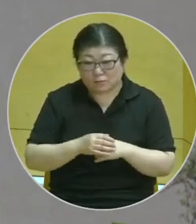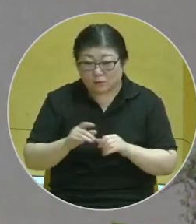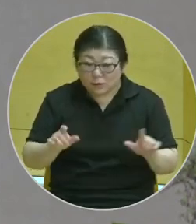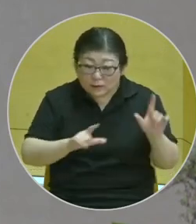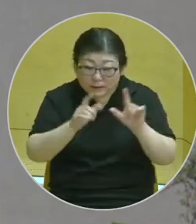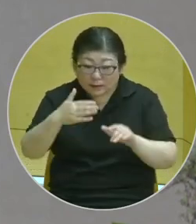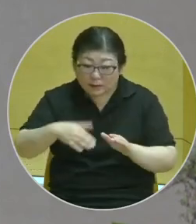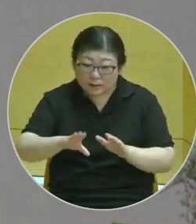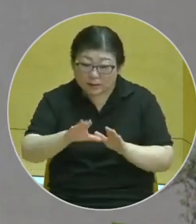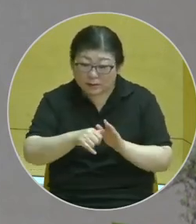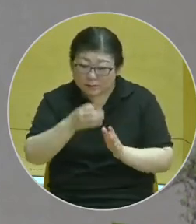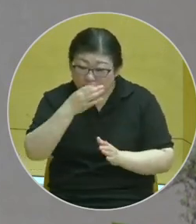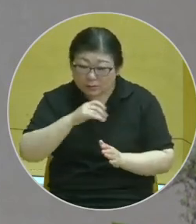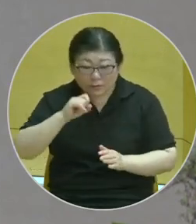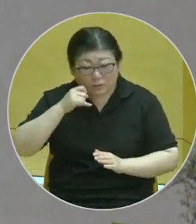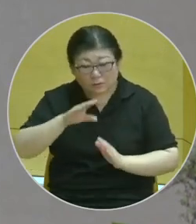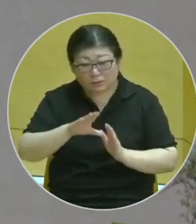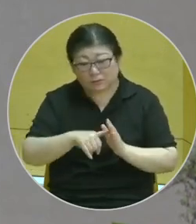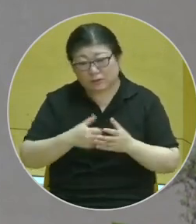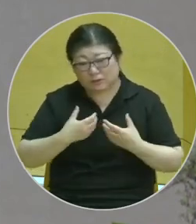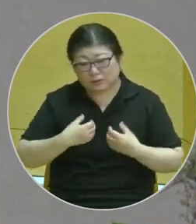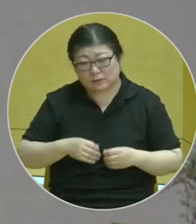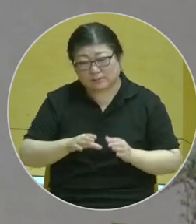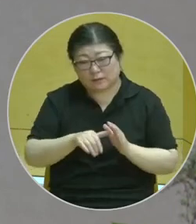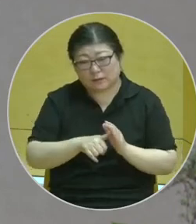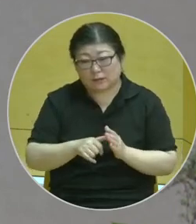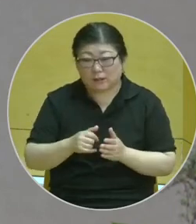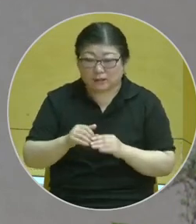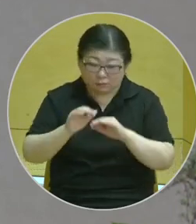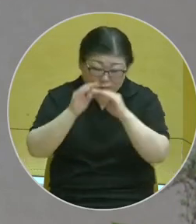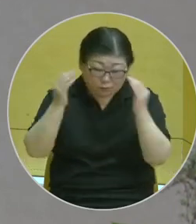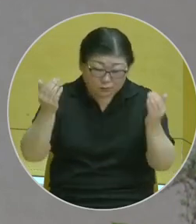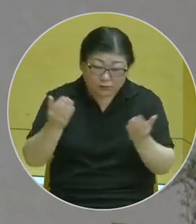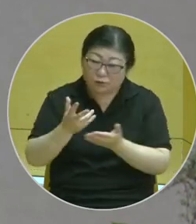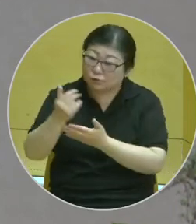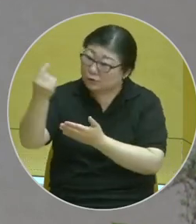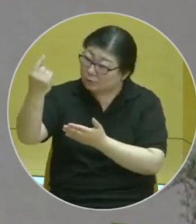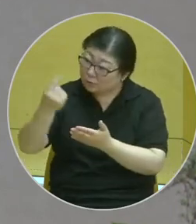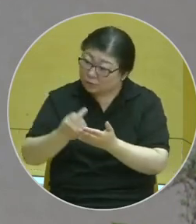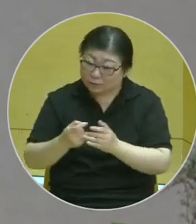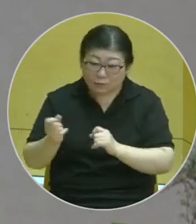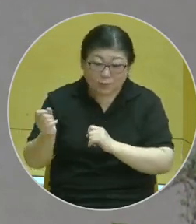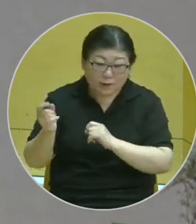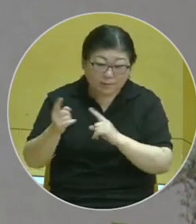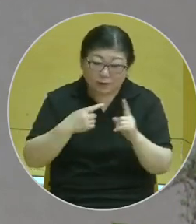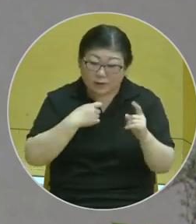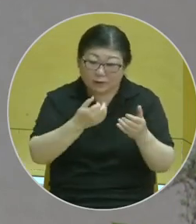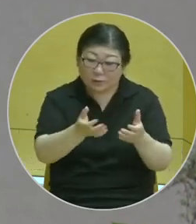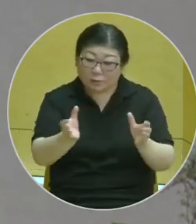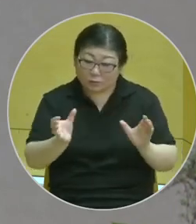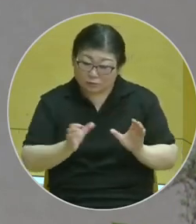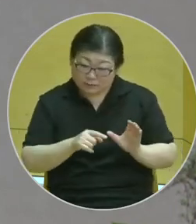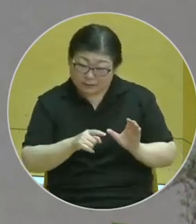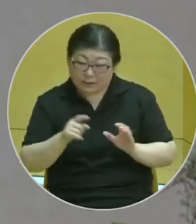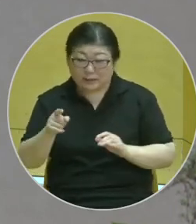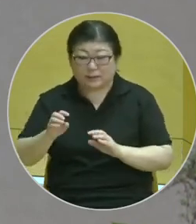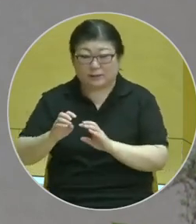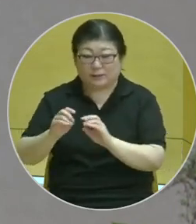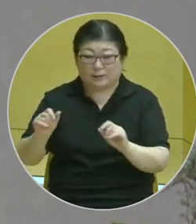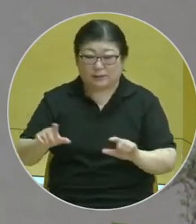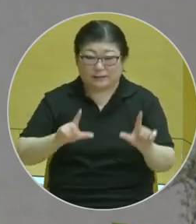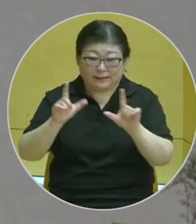힘들 때 그리고 낙심하고 절망 될 때 모든 것 주님 오심으로 온전히 회복돼 떠니 공동체가 이 이 땅을 살아가면서 가장 중요한